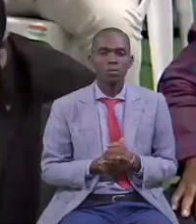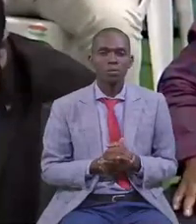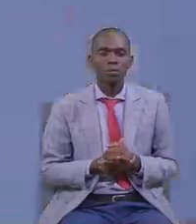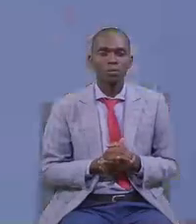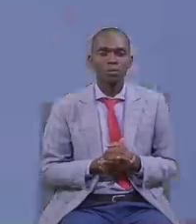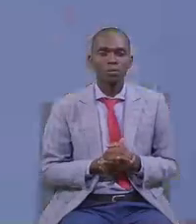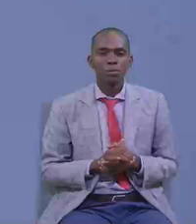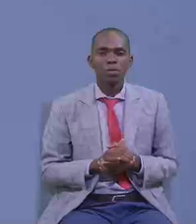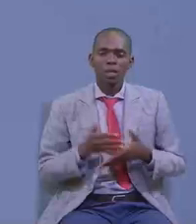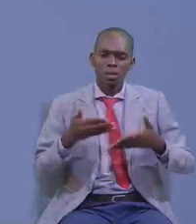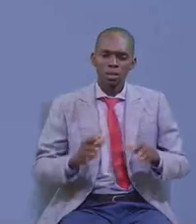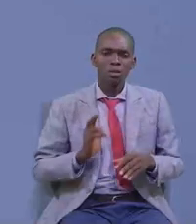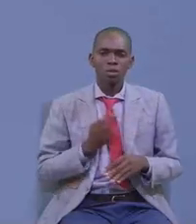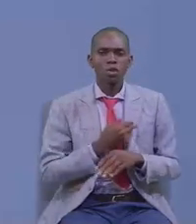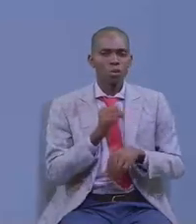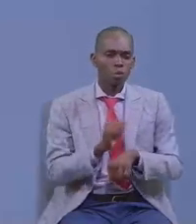Travaillons.